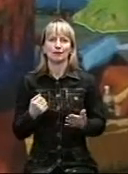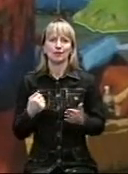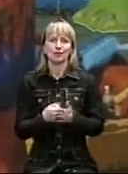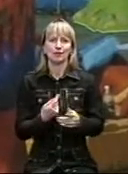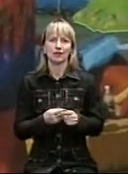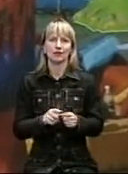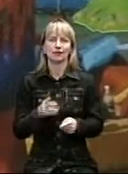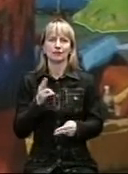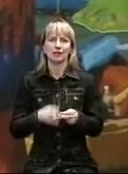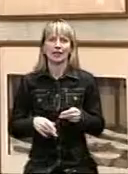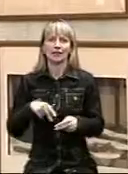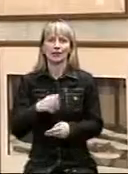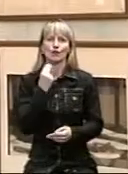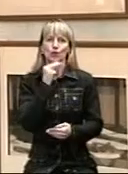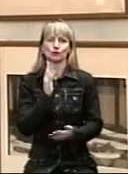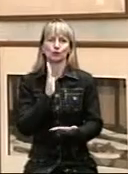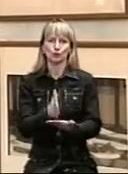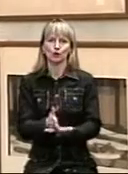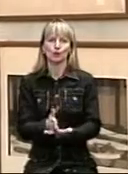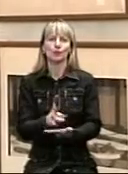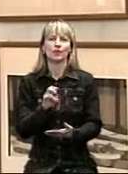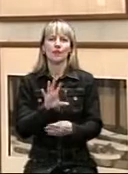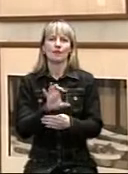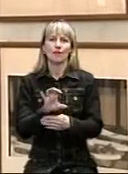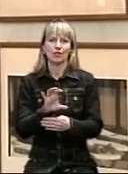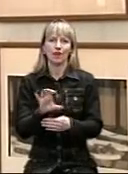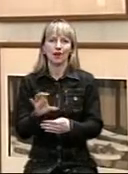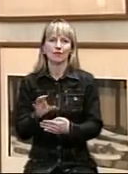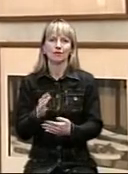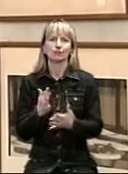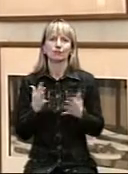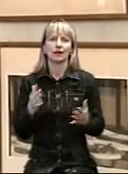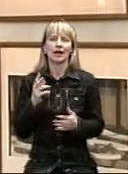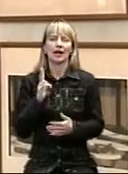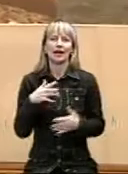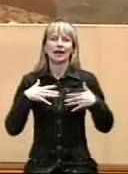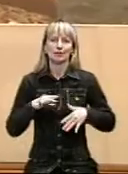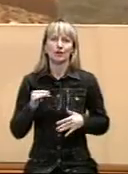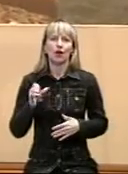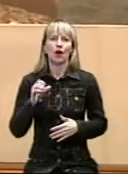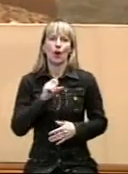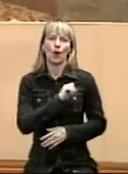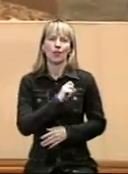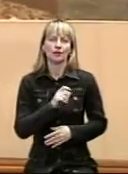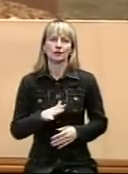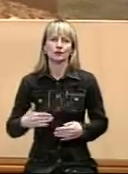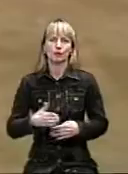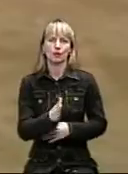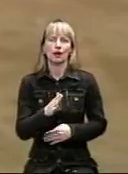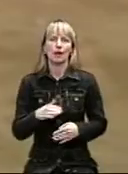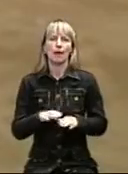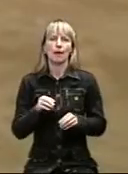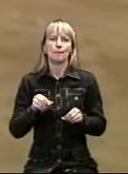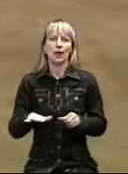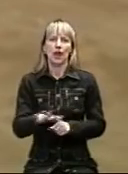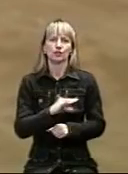перестаємо рухатися у кращу сторону. На фотосвітлинах переважно кримське та одеське узбережжя, пляжі та їх відвідувачі.